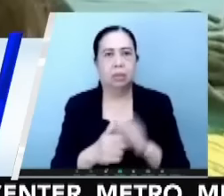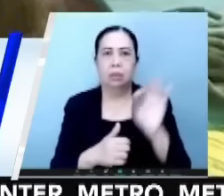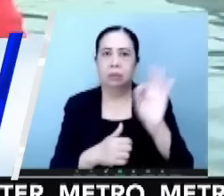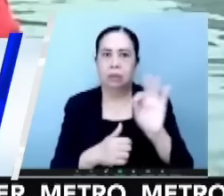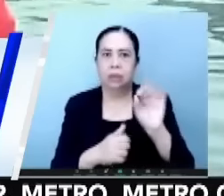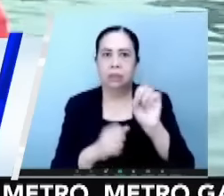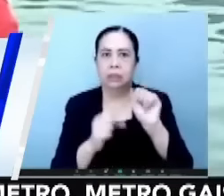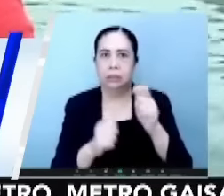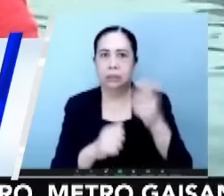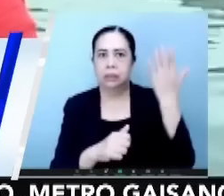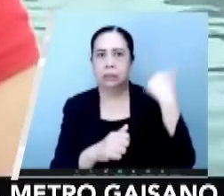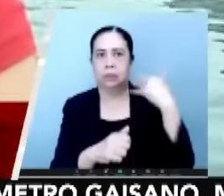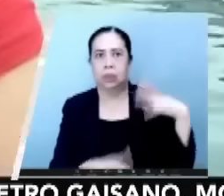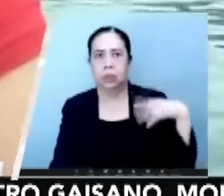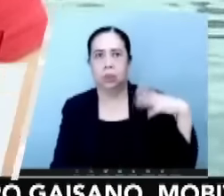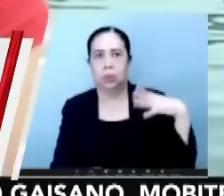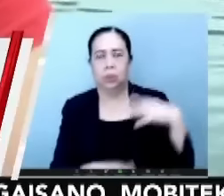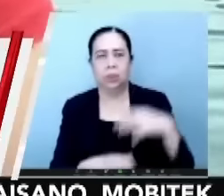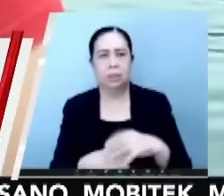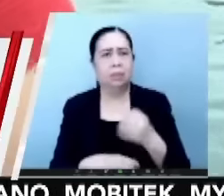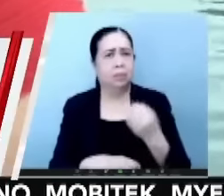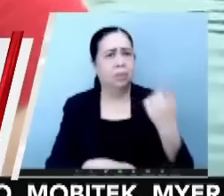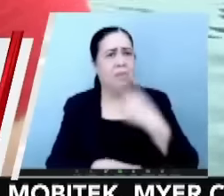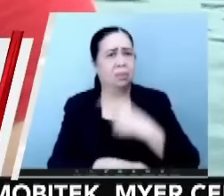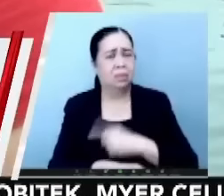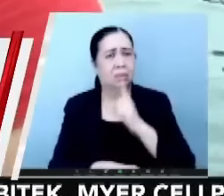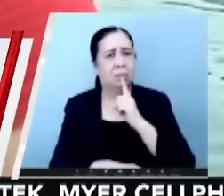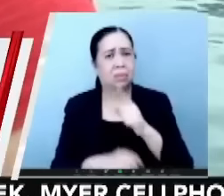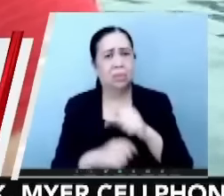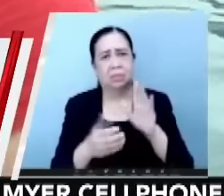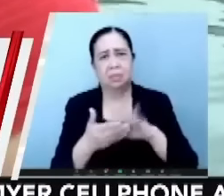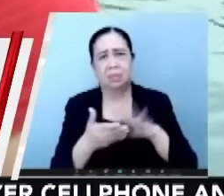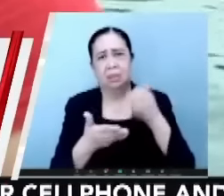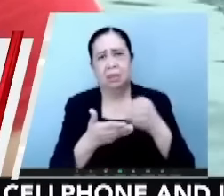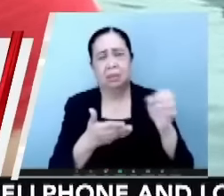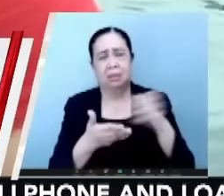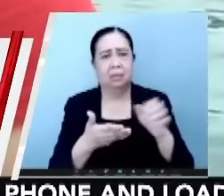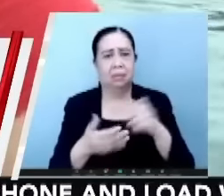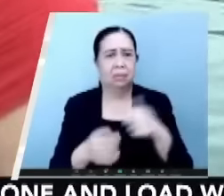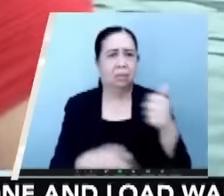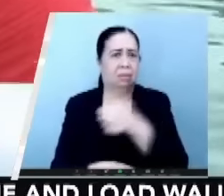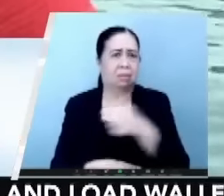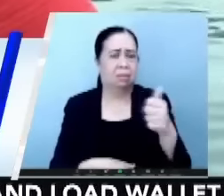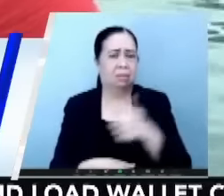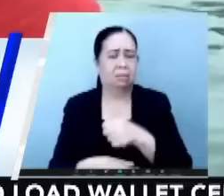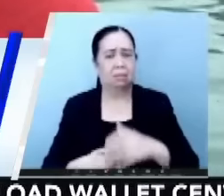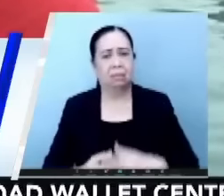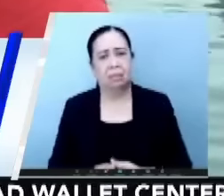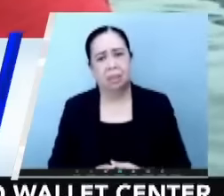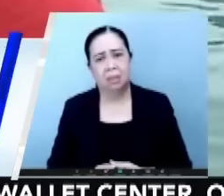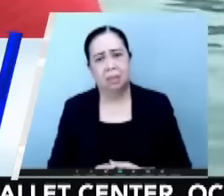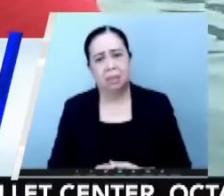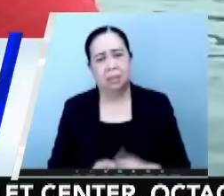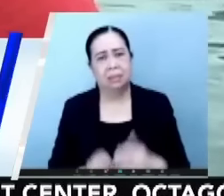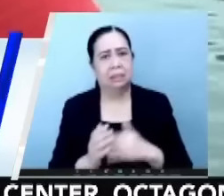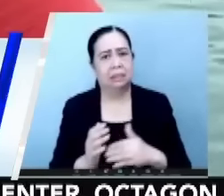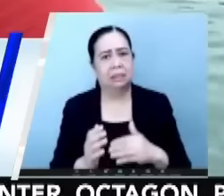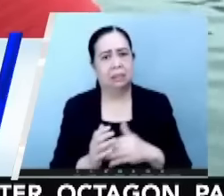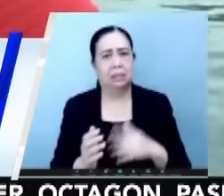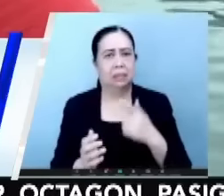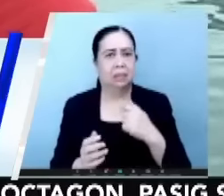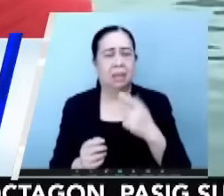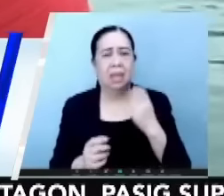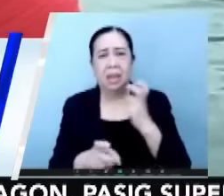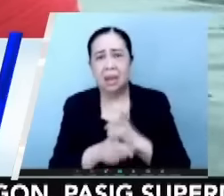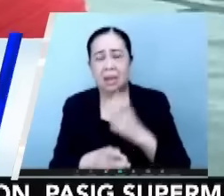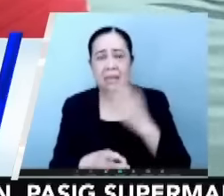Pantalan. Ilang araw po talaga kasi magastos din po yung pag gano'n-ganon pag... Mahirap po kasi dyan kasi may bata, kaya kailangan po